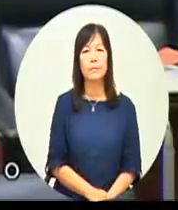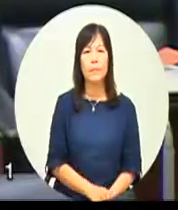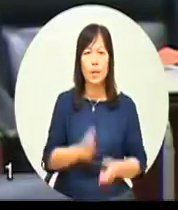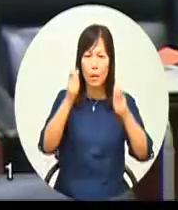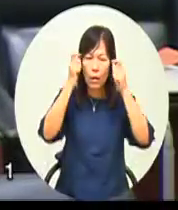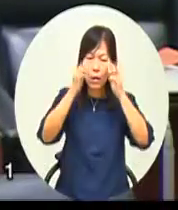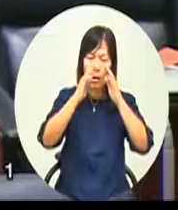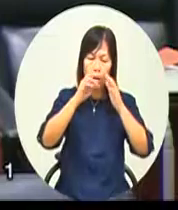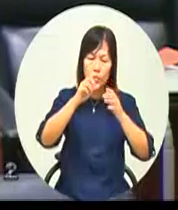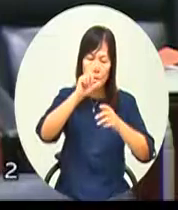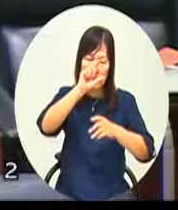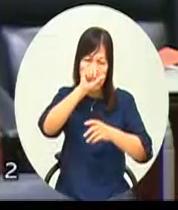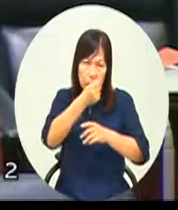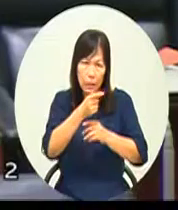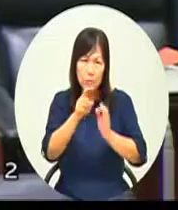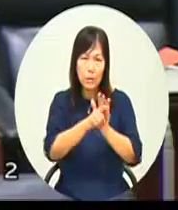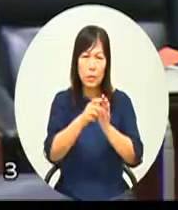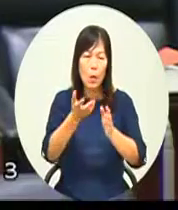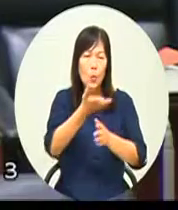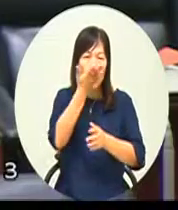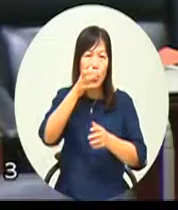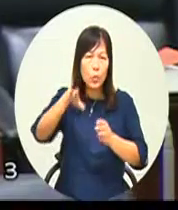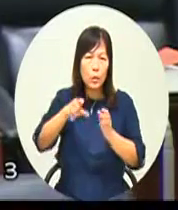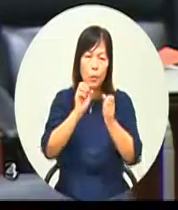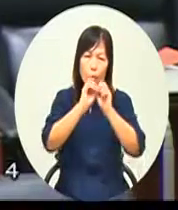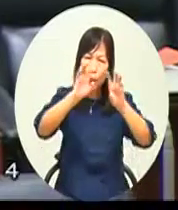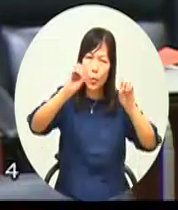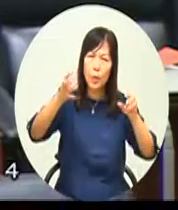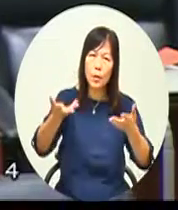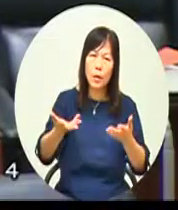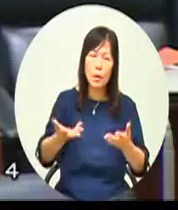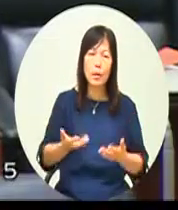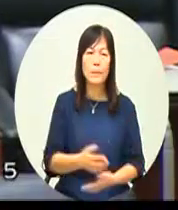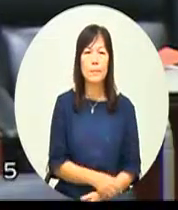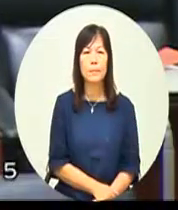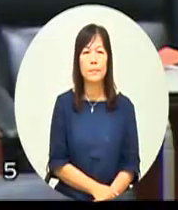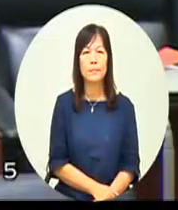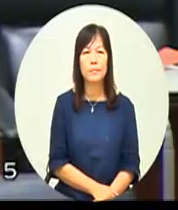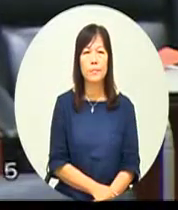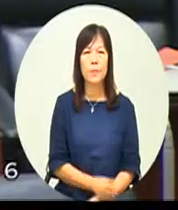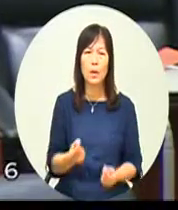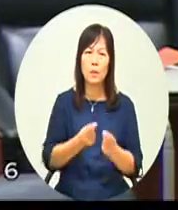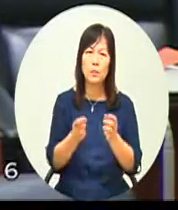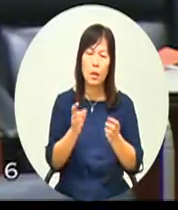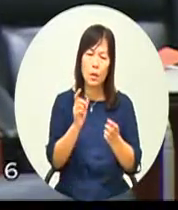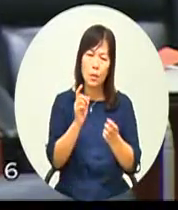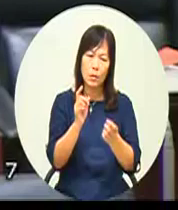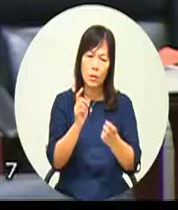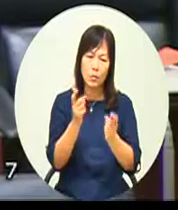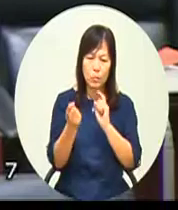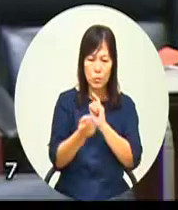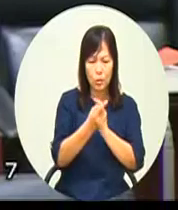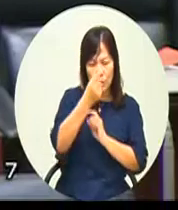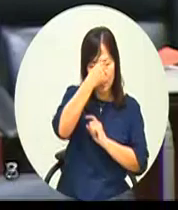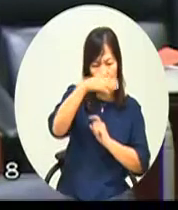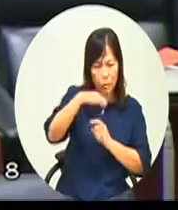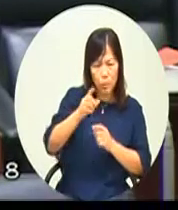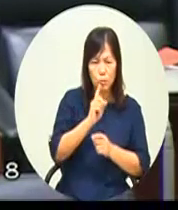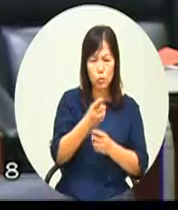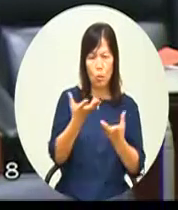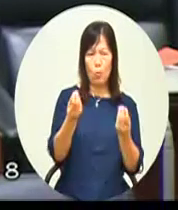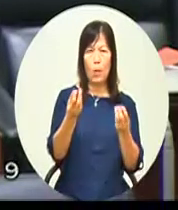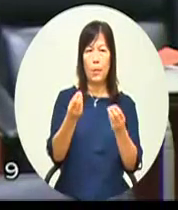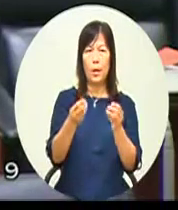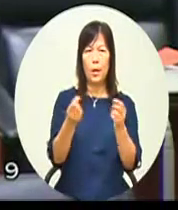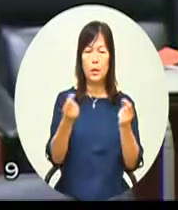的特色的观光的行销，好像都没有包含到我们凤山。 是不是把